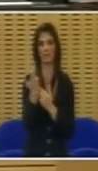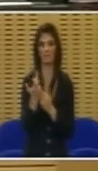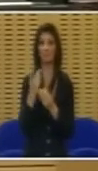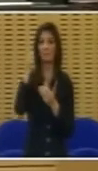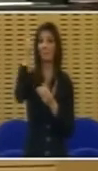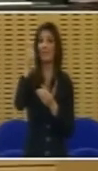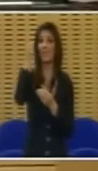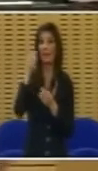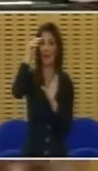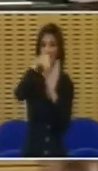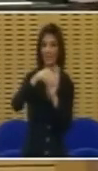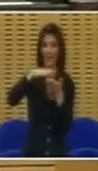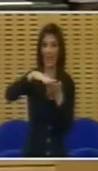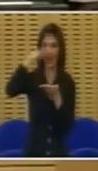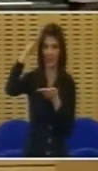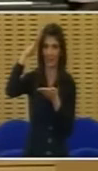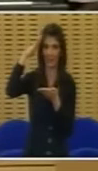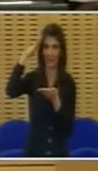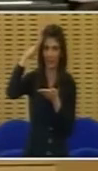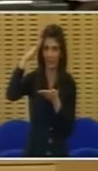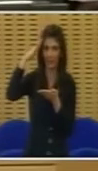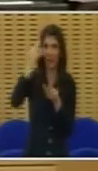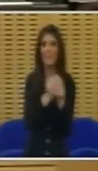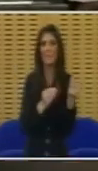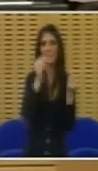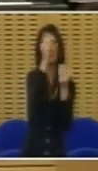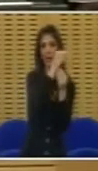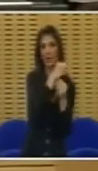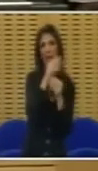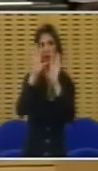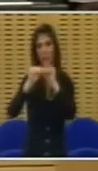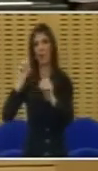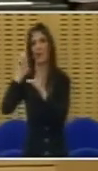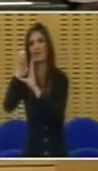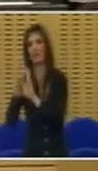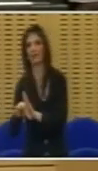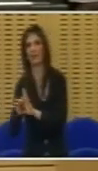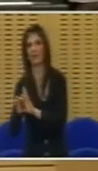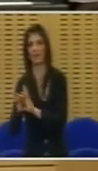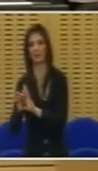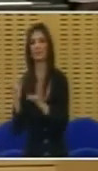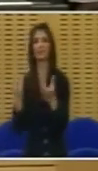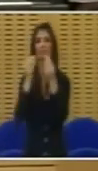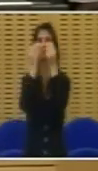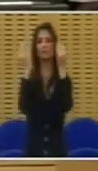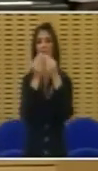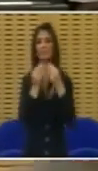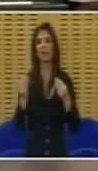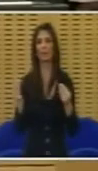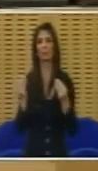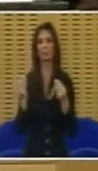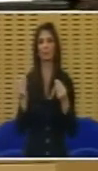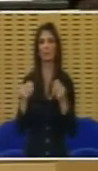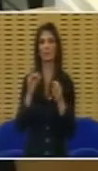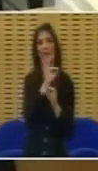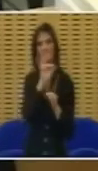2009 υπερεύαιναν των καταθέσεων. Μέχρι το 2011 αντιπροσώπευαν το 172% των